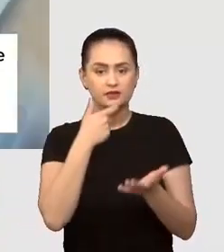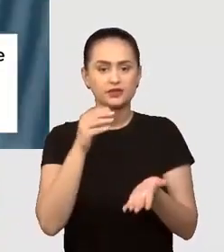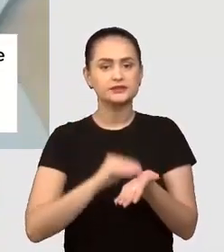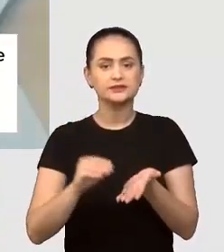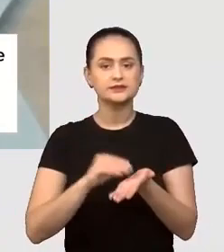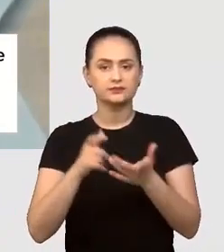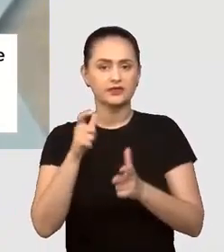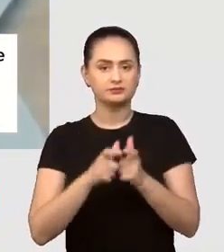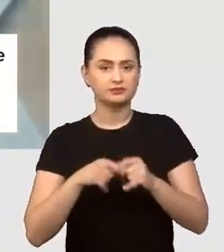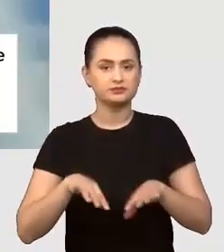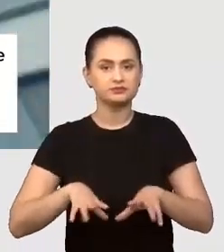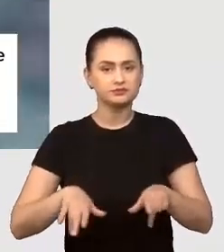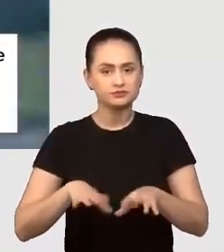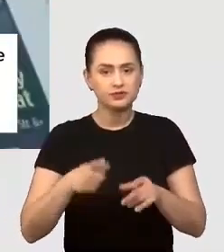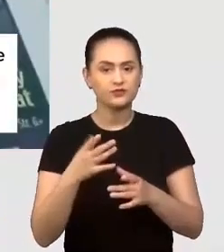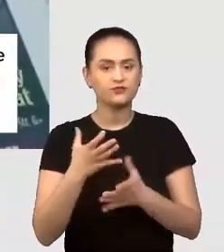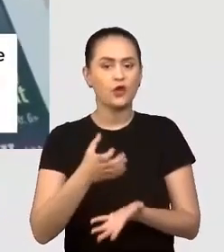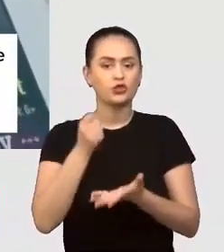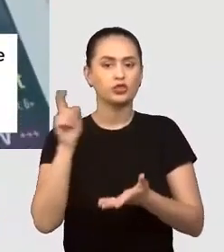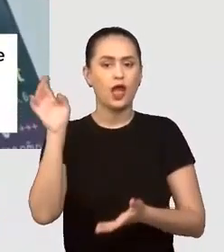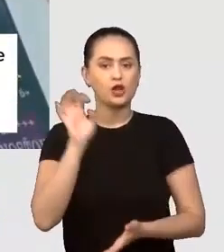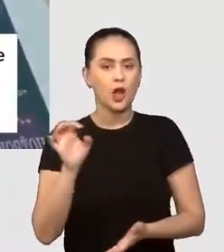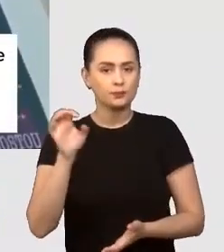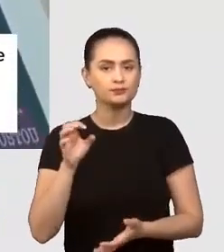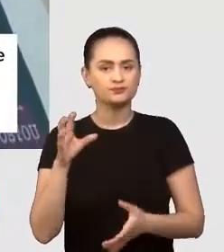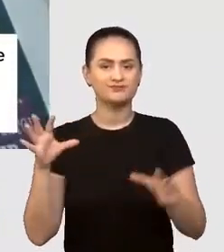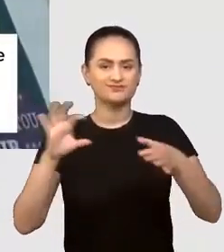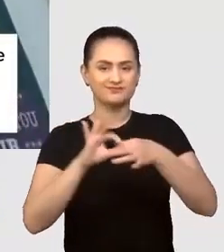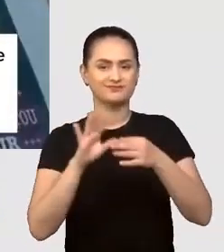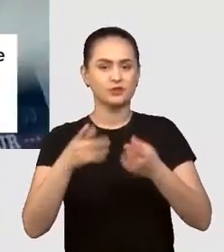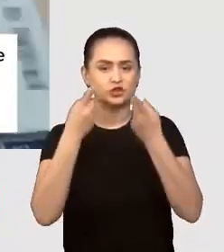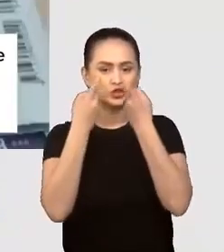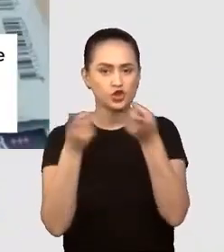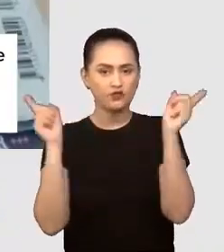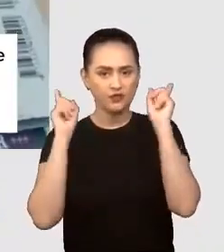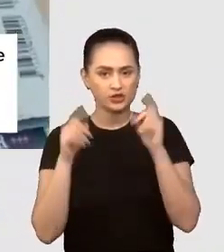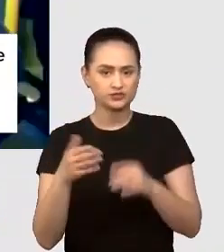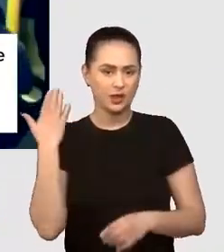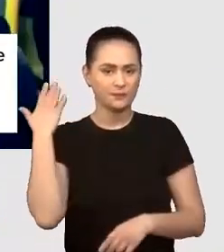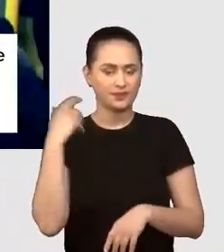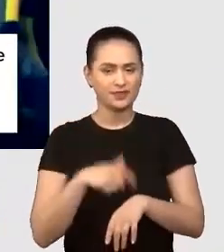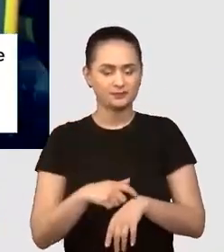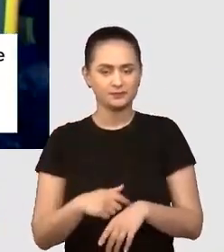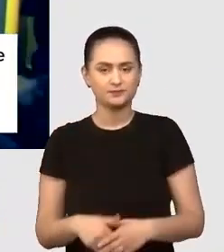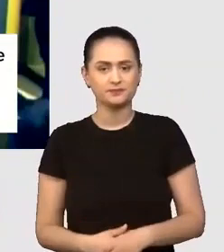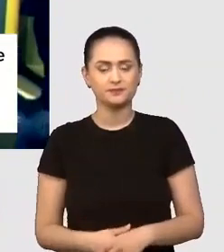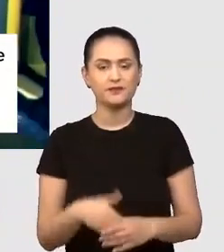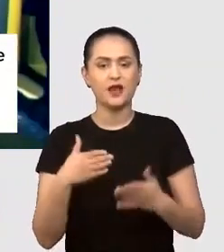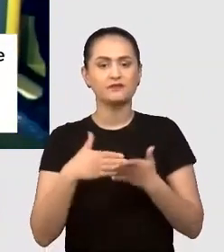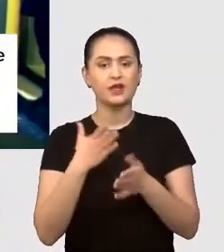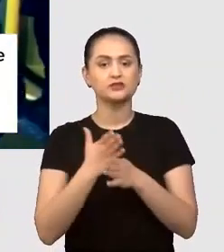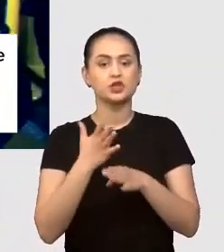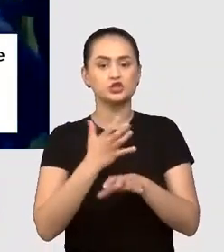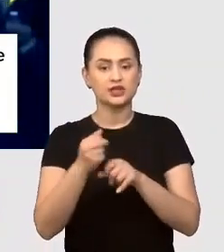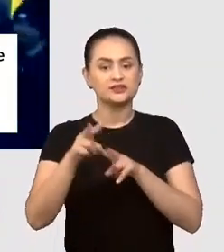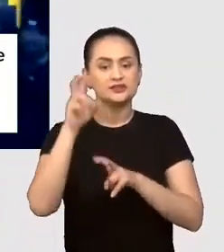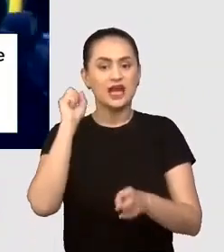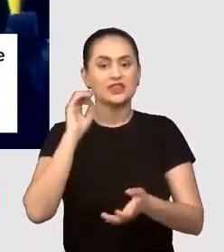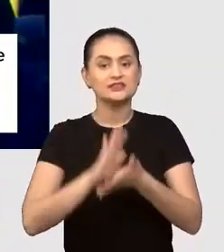ani. Scria despre evaziune fiscală și delapidări din fonduri europene asociate partidului aflat la putere în Slovacia la acea